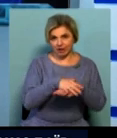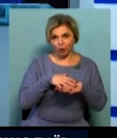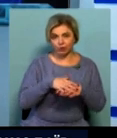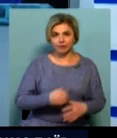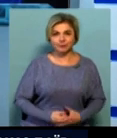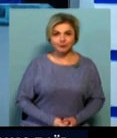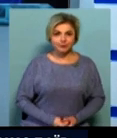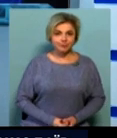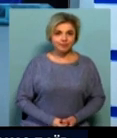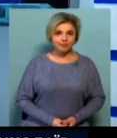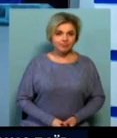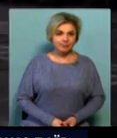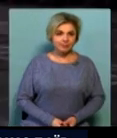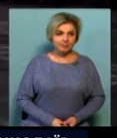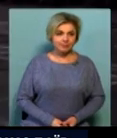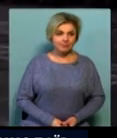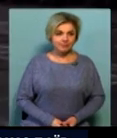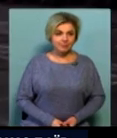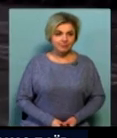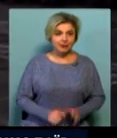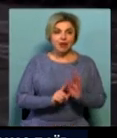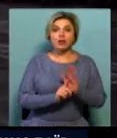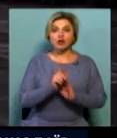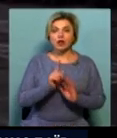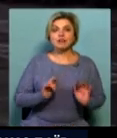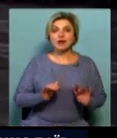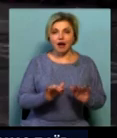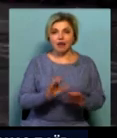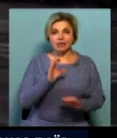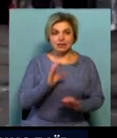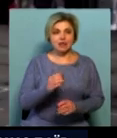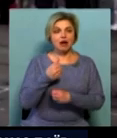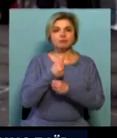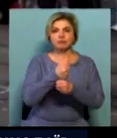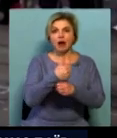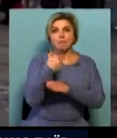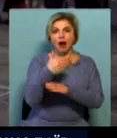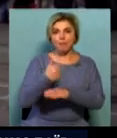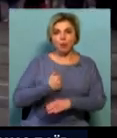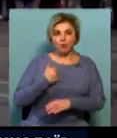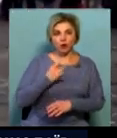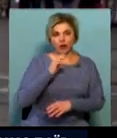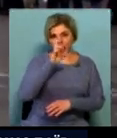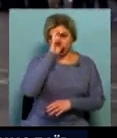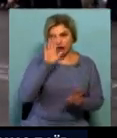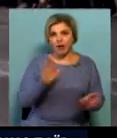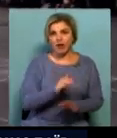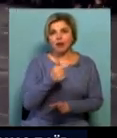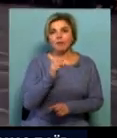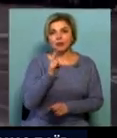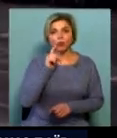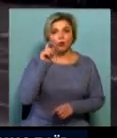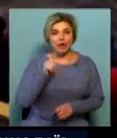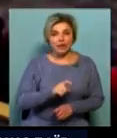Олени Кудряшової та Дмитра Плетенчука. Розпочався захід з виносу бойового прапору та державного гімну України.